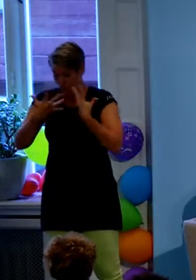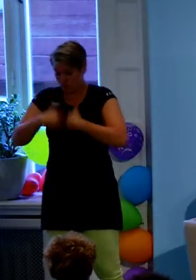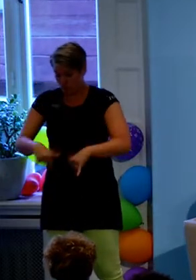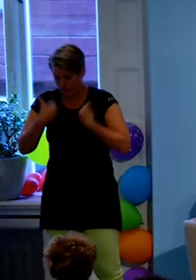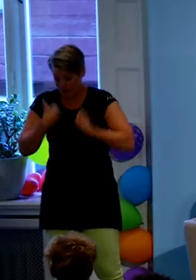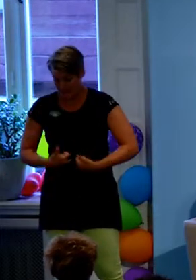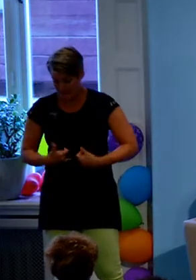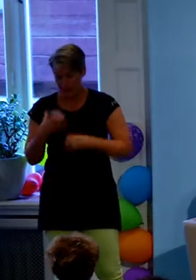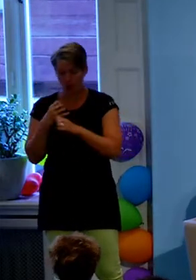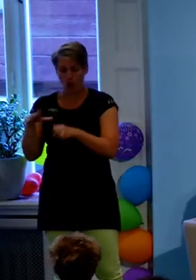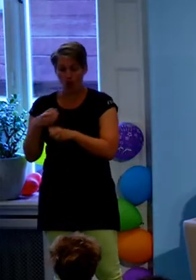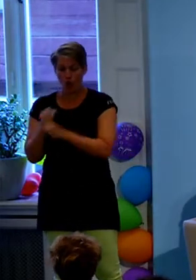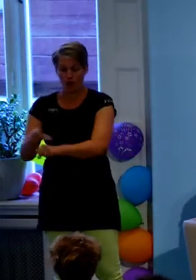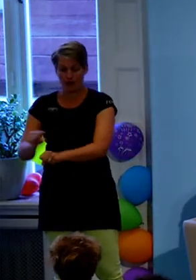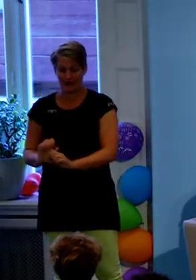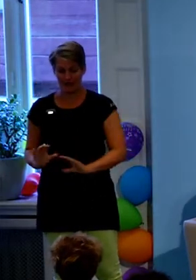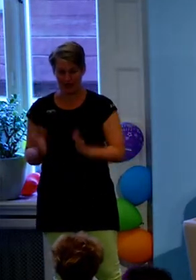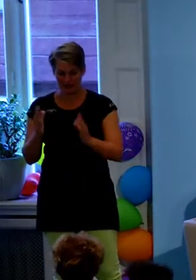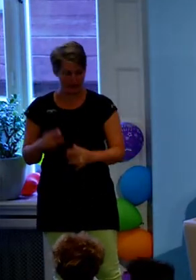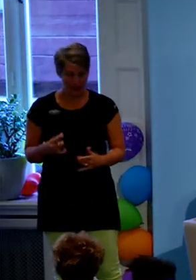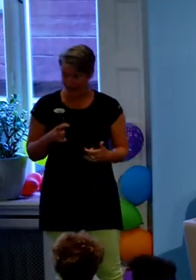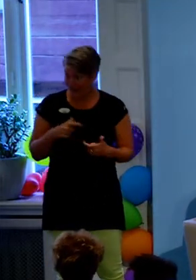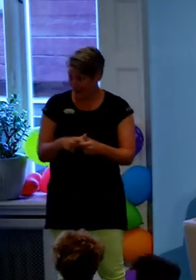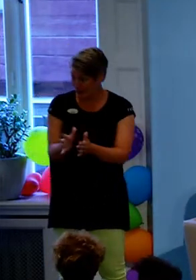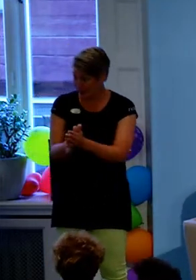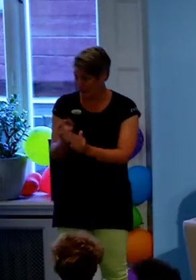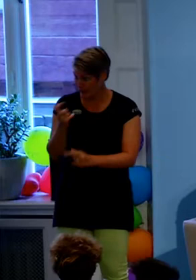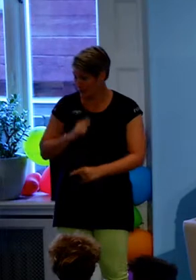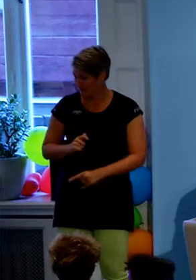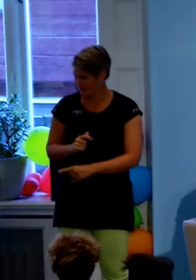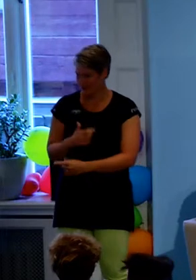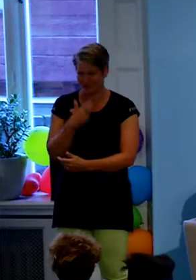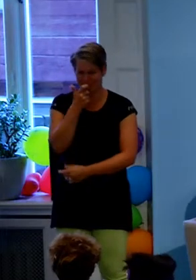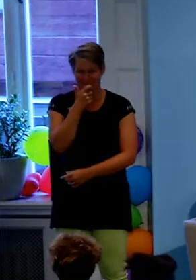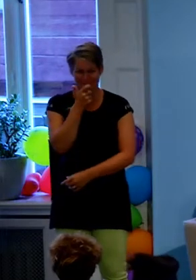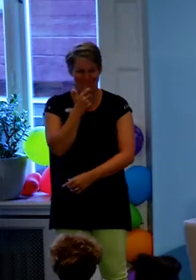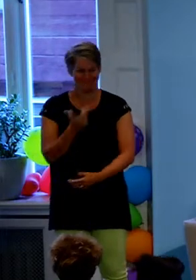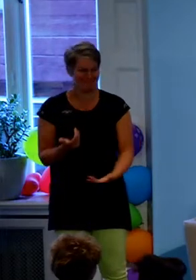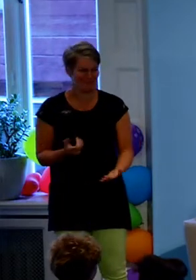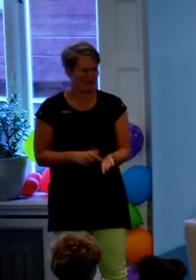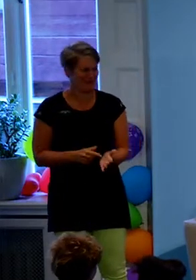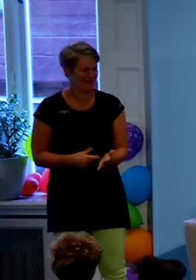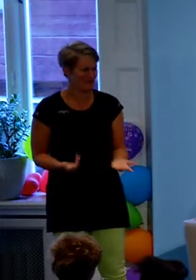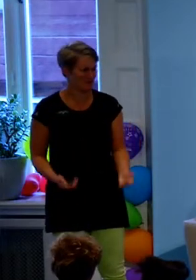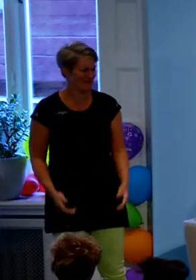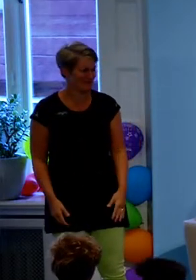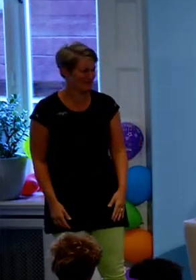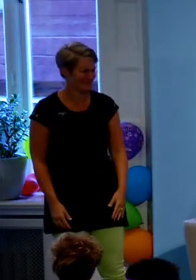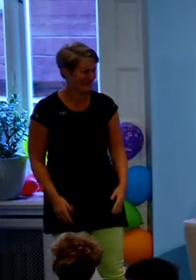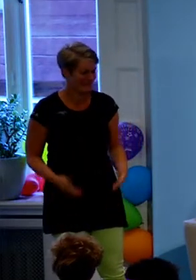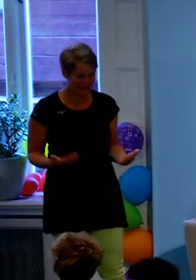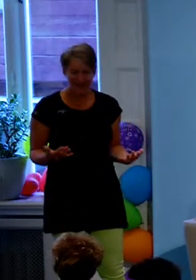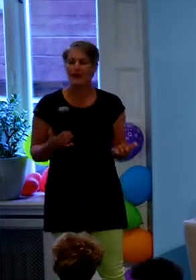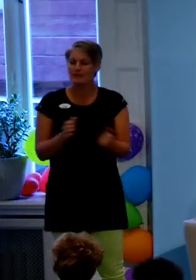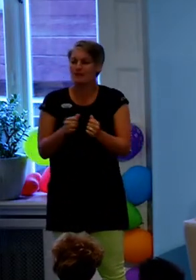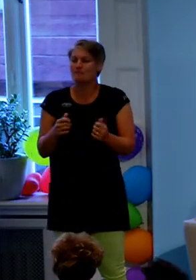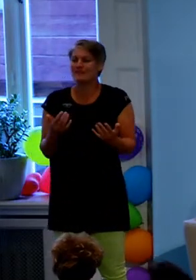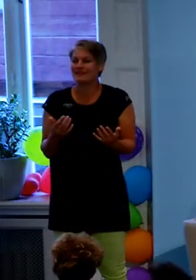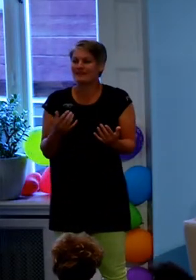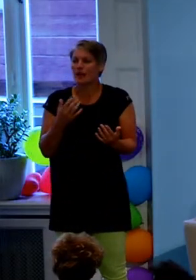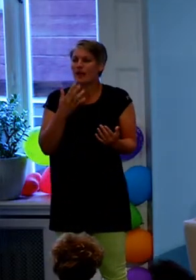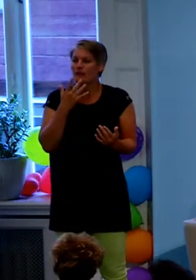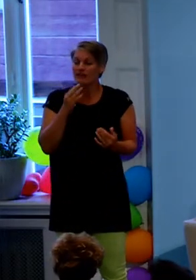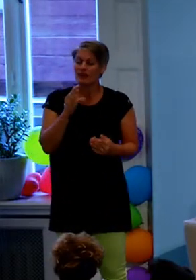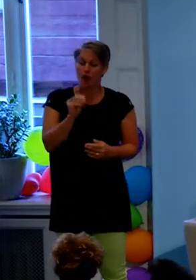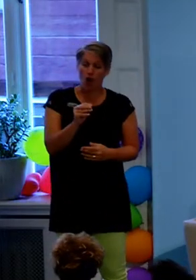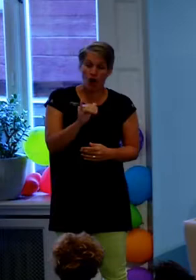Jo, men jag hoppas ni hänger med mig, för i alla fall blir det väldigt obegripligt detta. Nej, men i någon form grundad, ja, men pratar vi